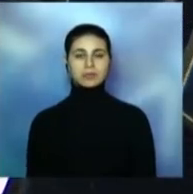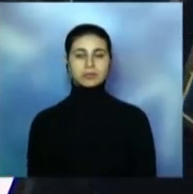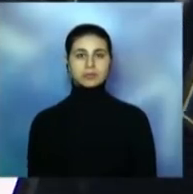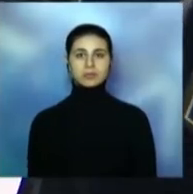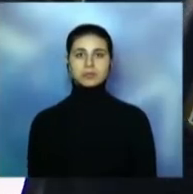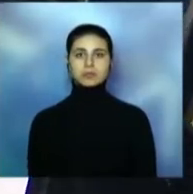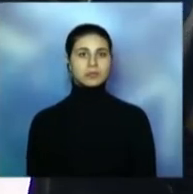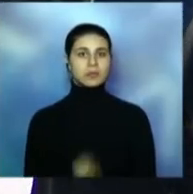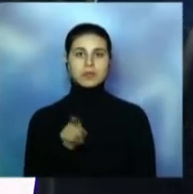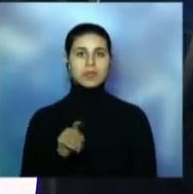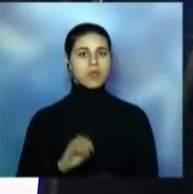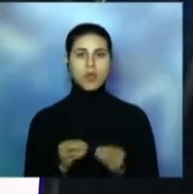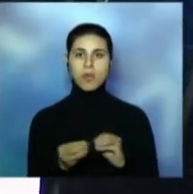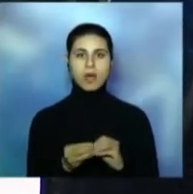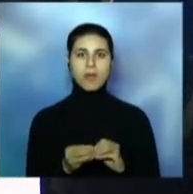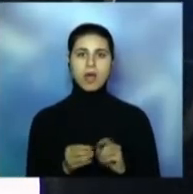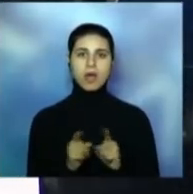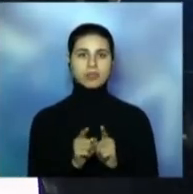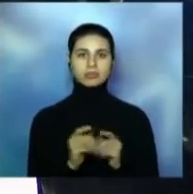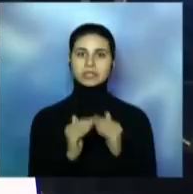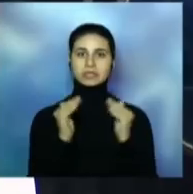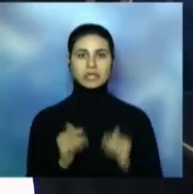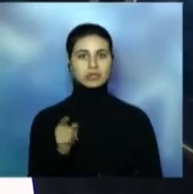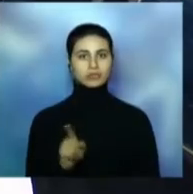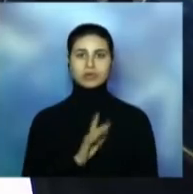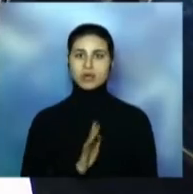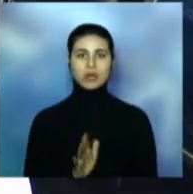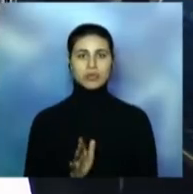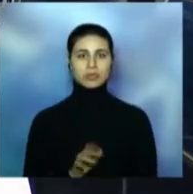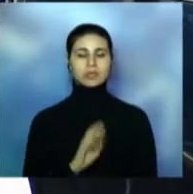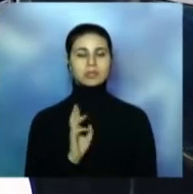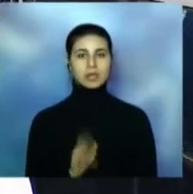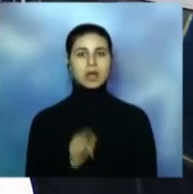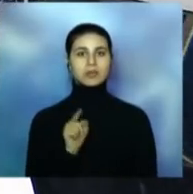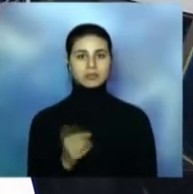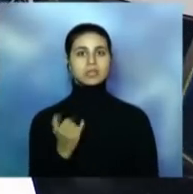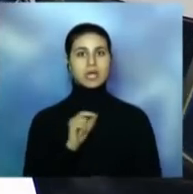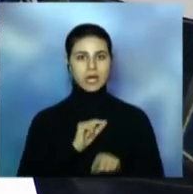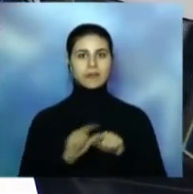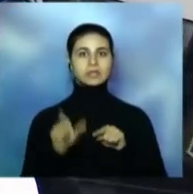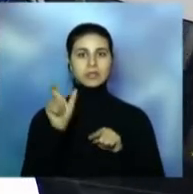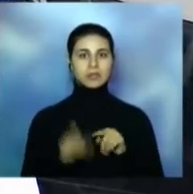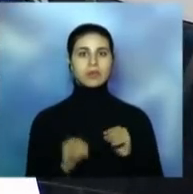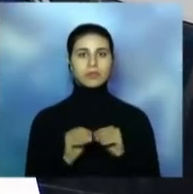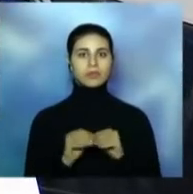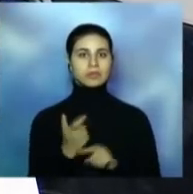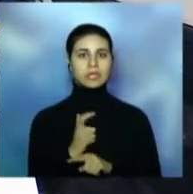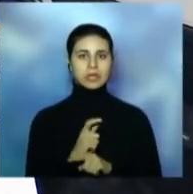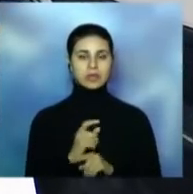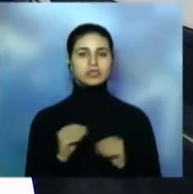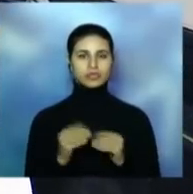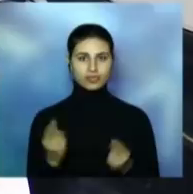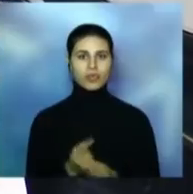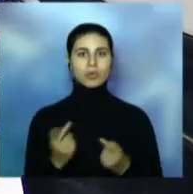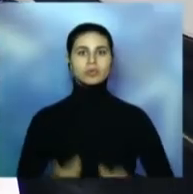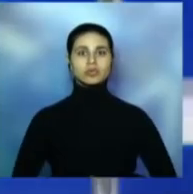არ ჩამოუშია ამის გამო არც ცხვირი, არც ყურები. Და ეს არის ადამიანი, რომელიც სრულიად ინტენსიური